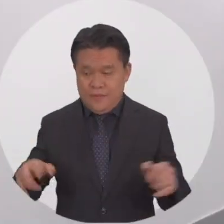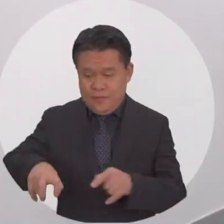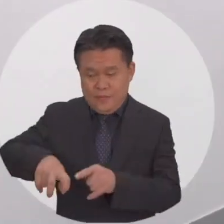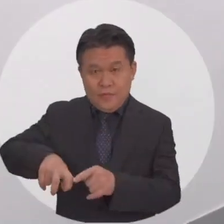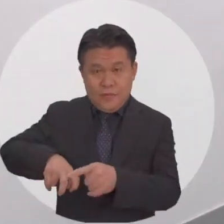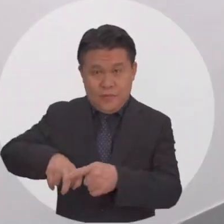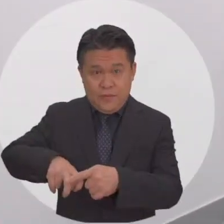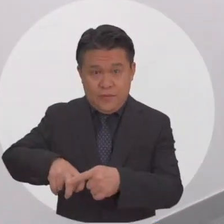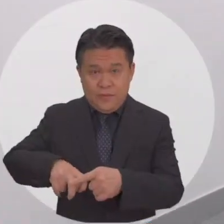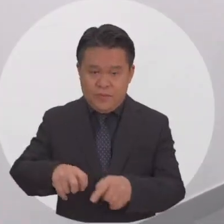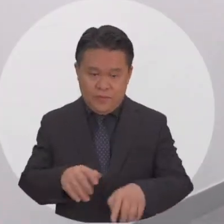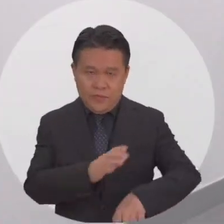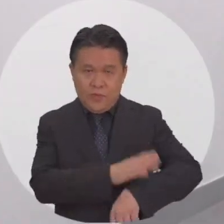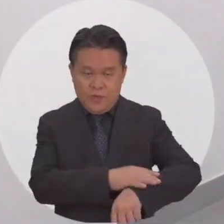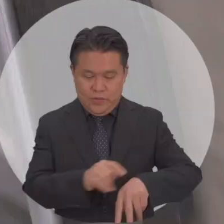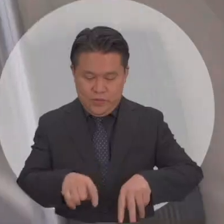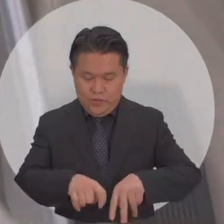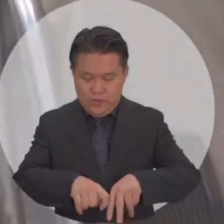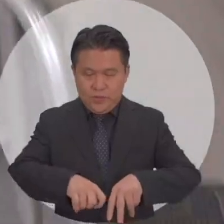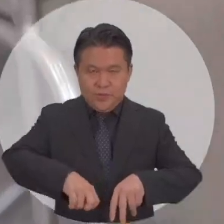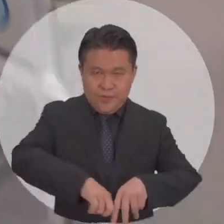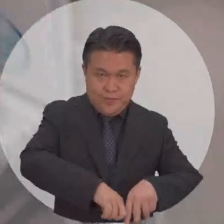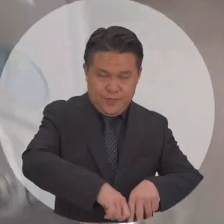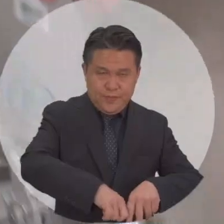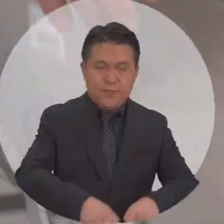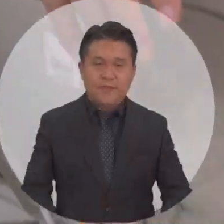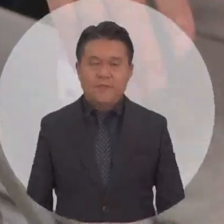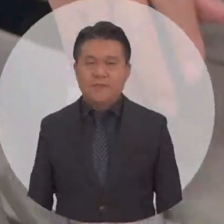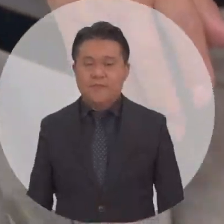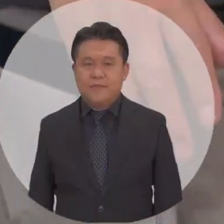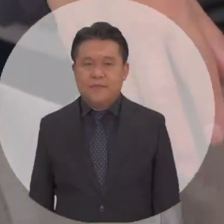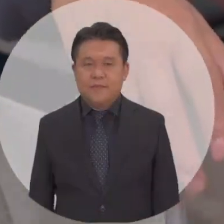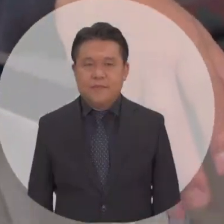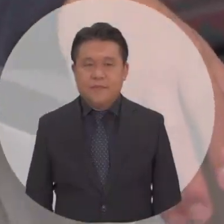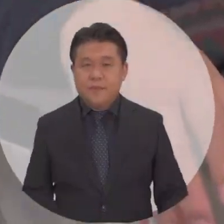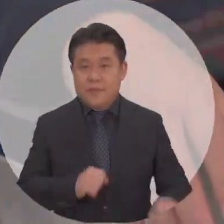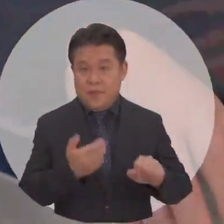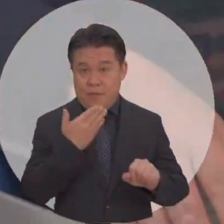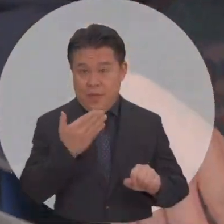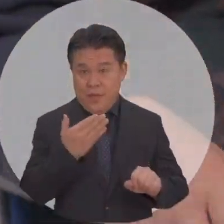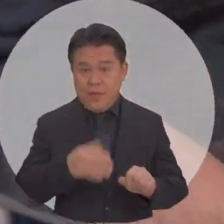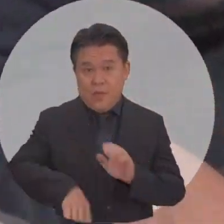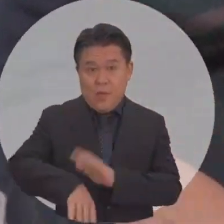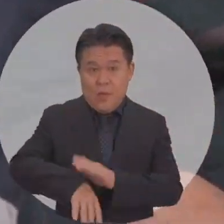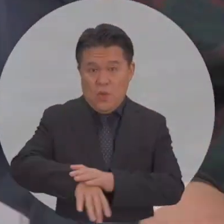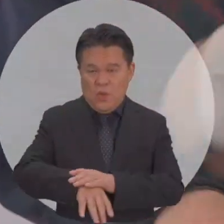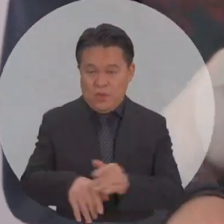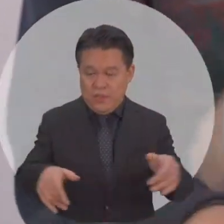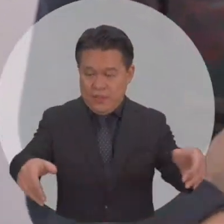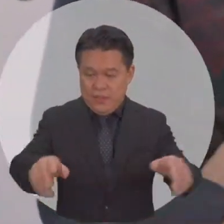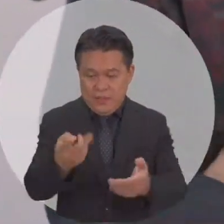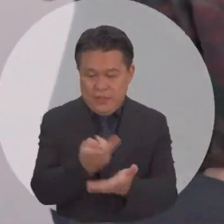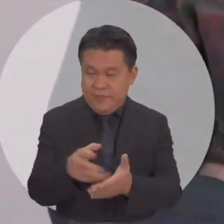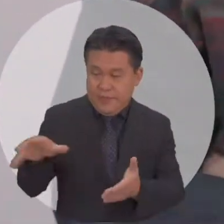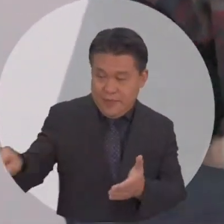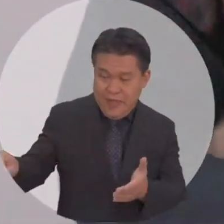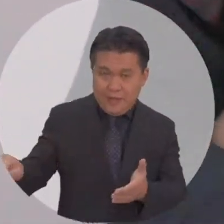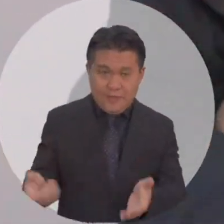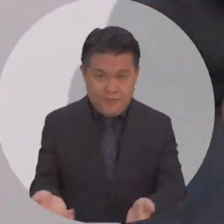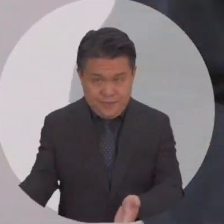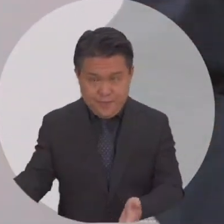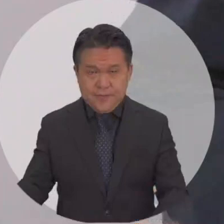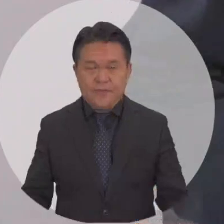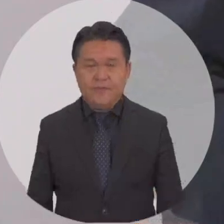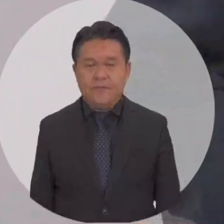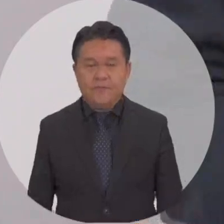요양보호사의 양쪽 무릎으로 대상자의 왼쪽 무릎을 받쳐줍니다. 대상자가 움직일 수 있는 오른쪽 손으로